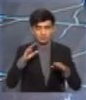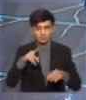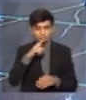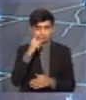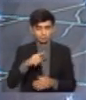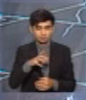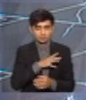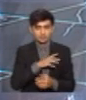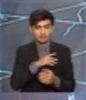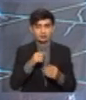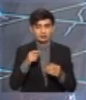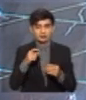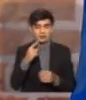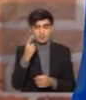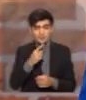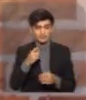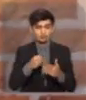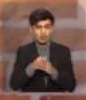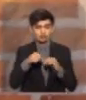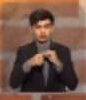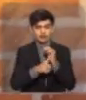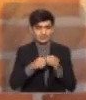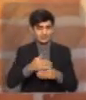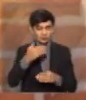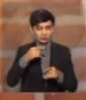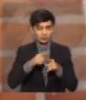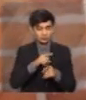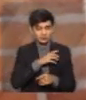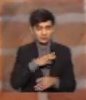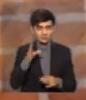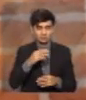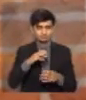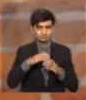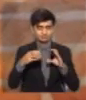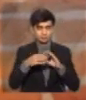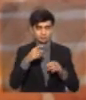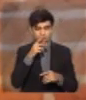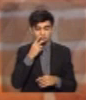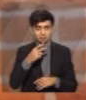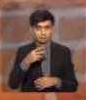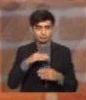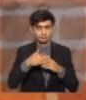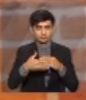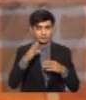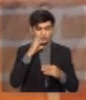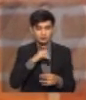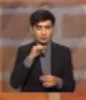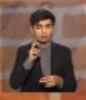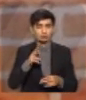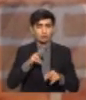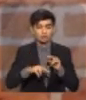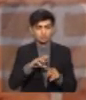трещина с 1 по 16 этаж. А кое-где вот-вот обсыпется кирпичная кладка. Кто так строит и